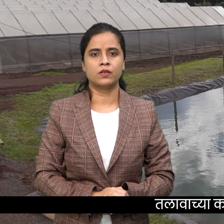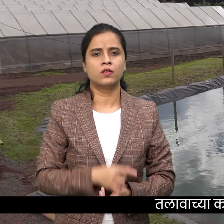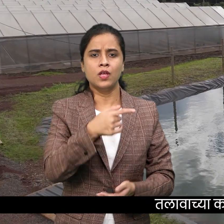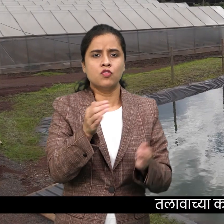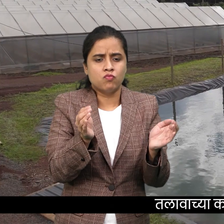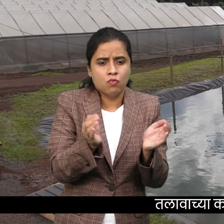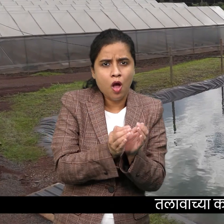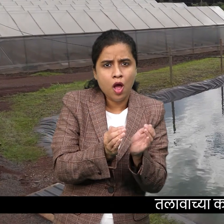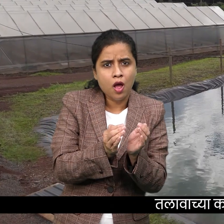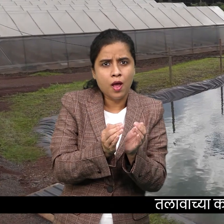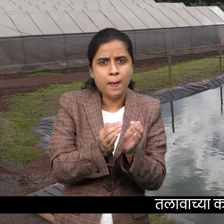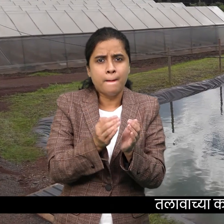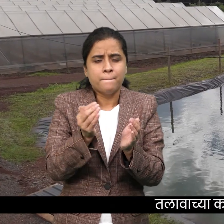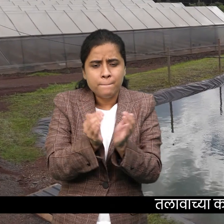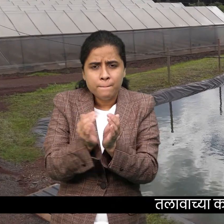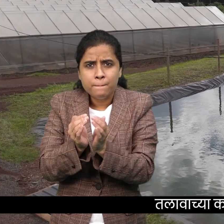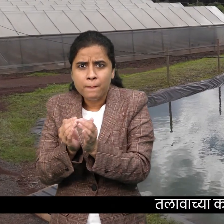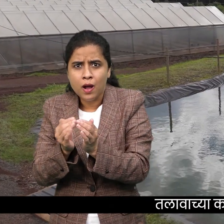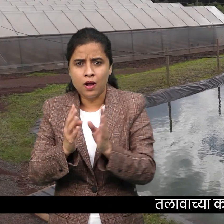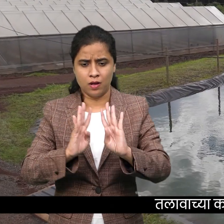तलावाच्या काठाची धूप रोखण्यासाठी